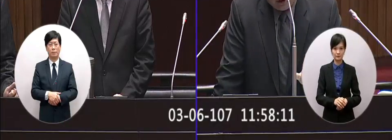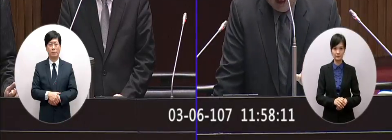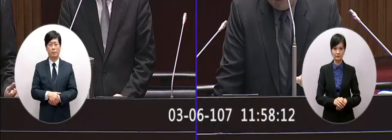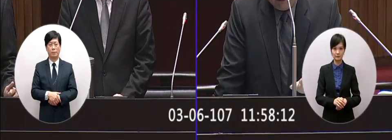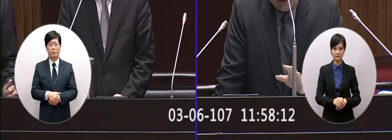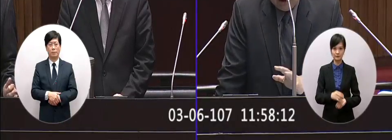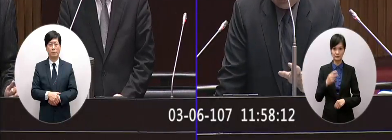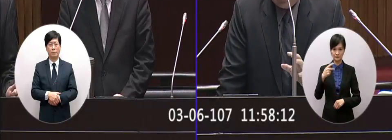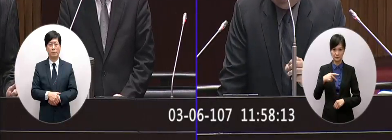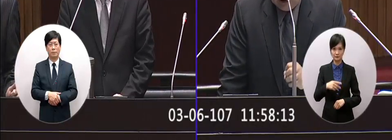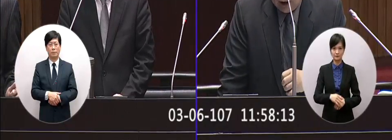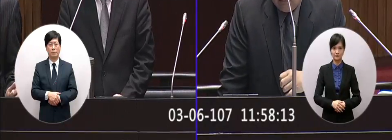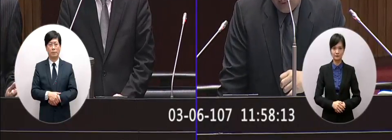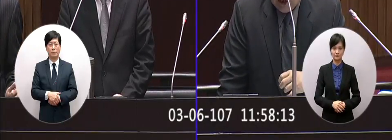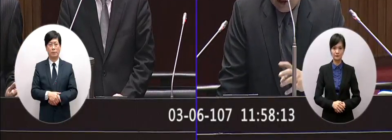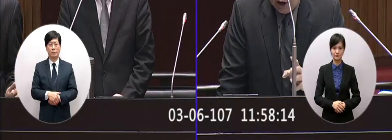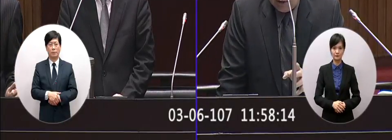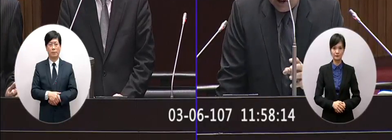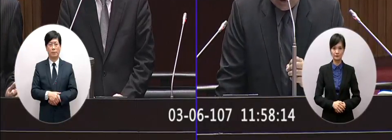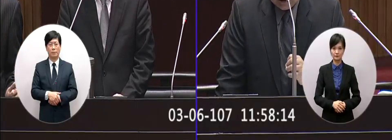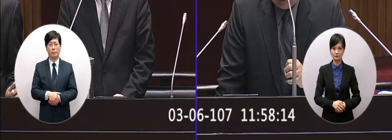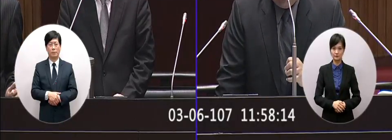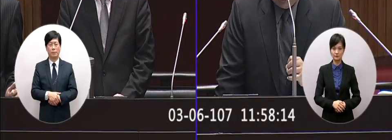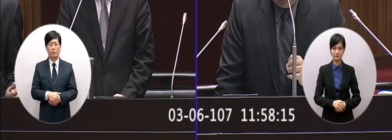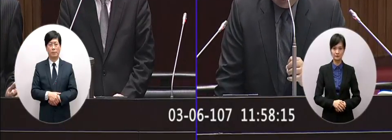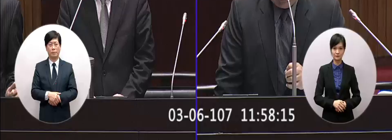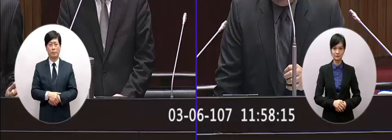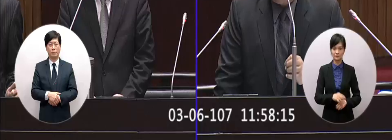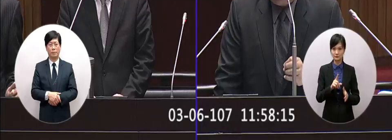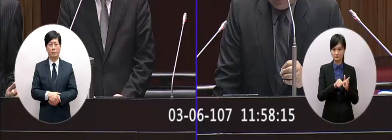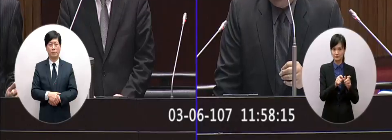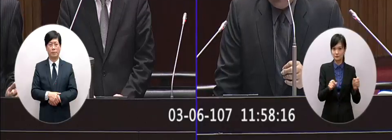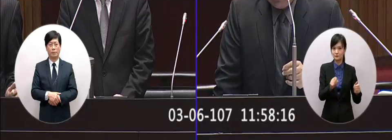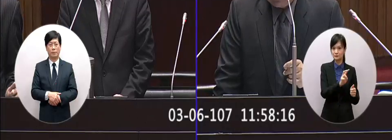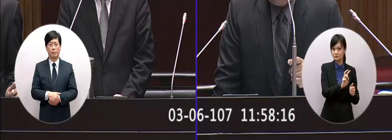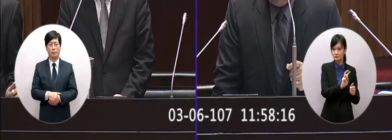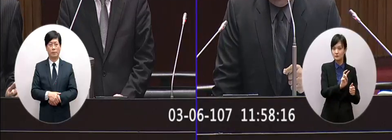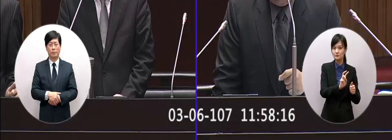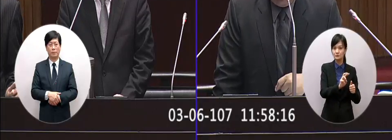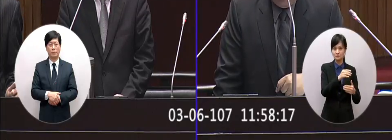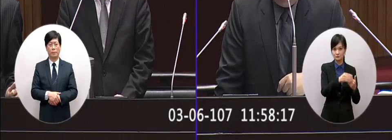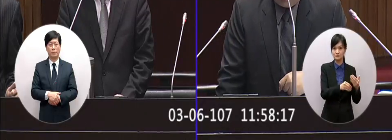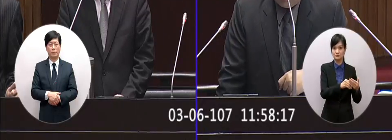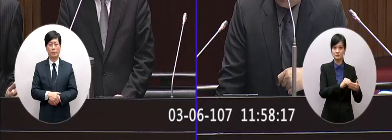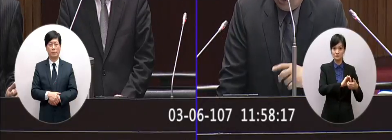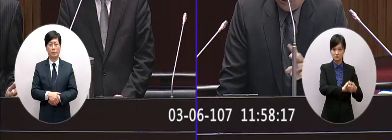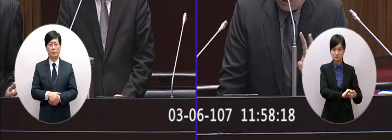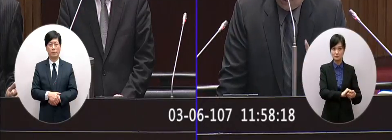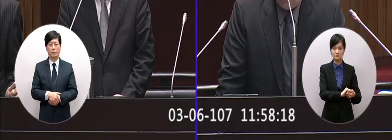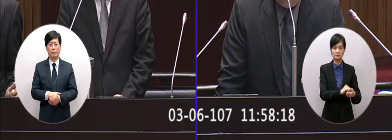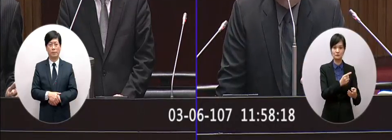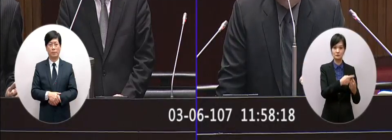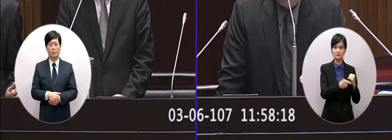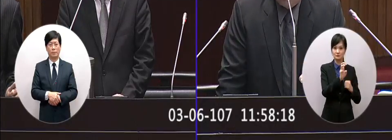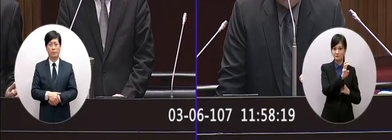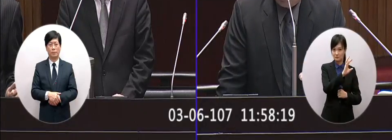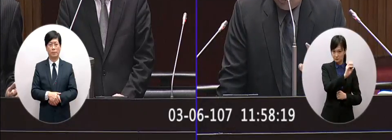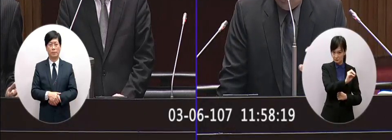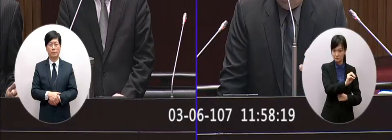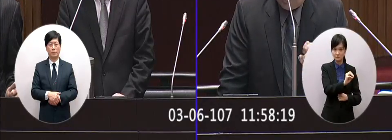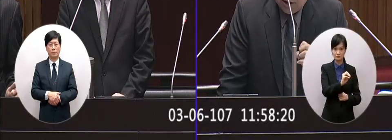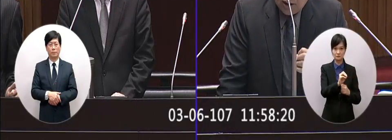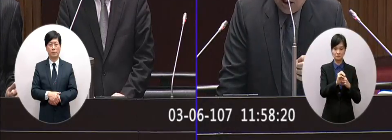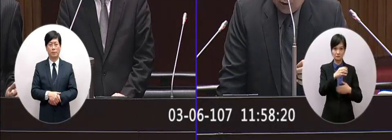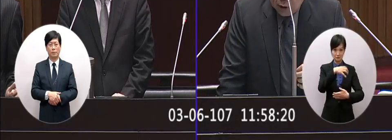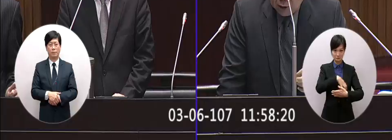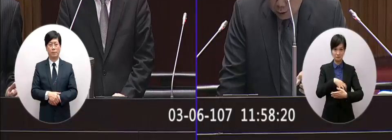样拥有两方面的就是说资格的人，在长照目前核定的30万照顾人口里面的话，大概有11万就是说是